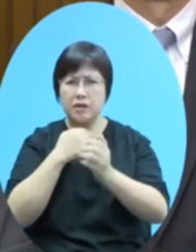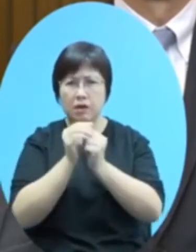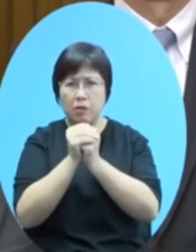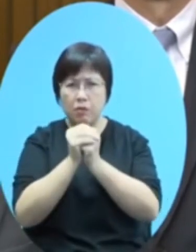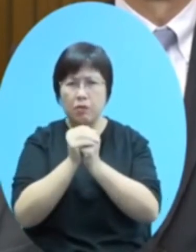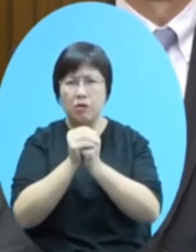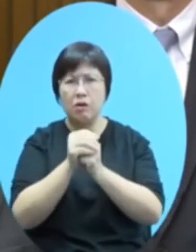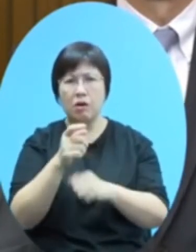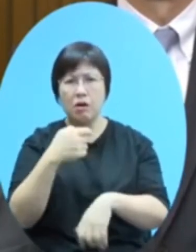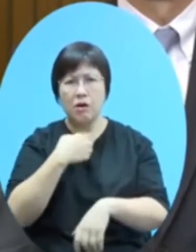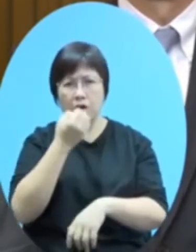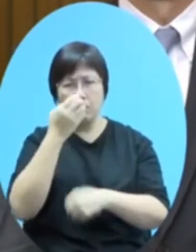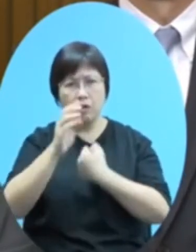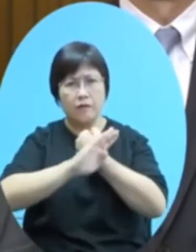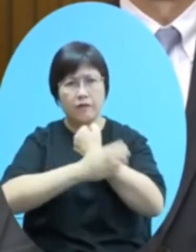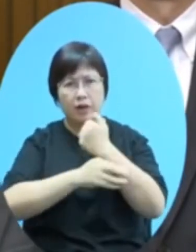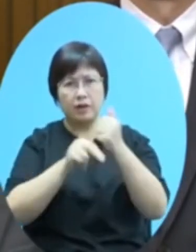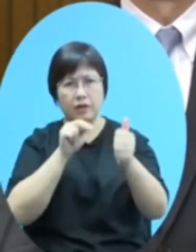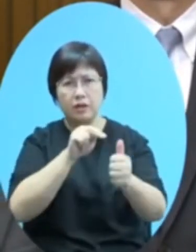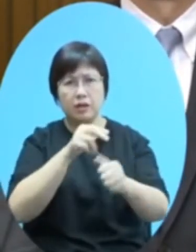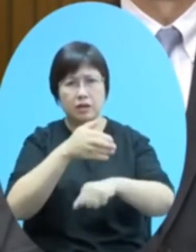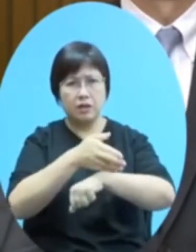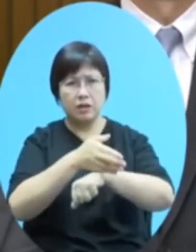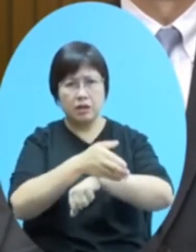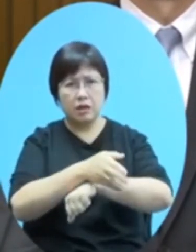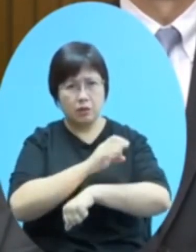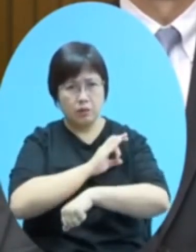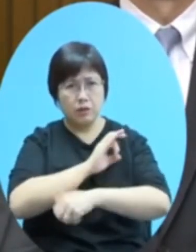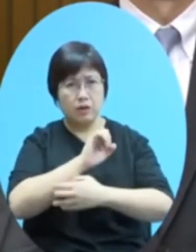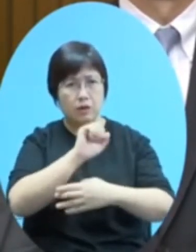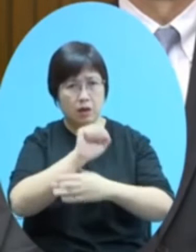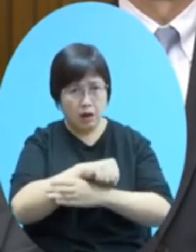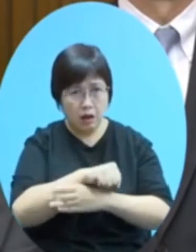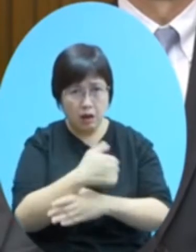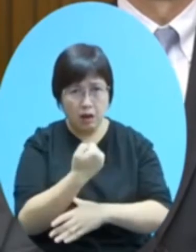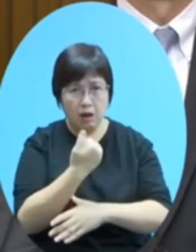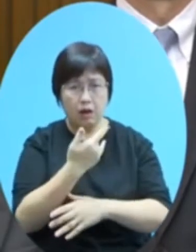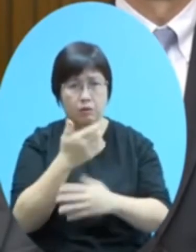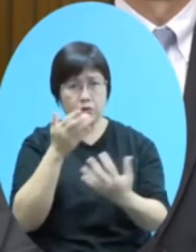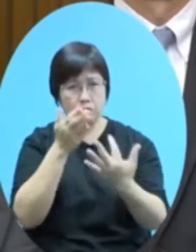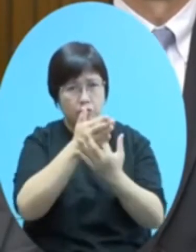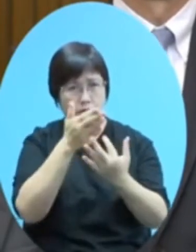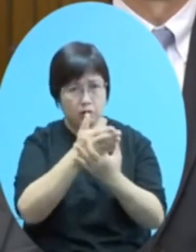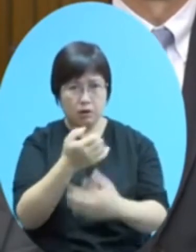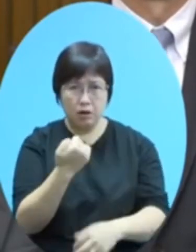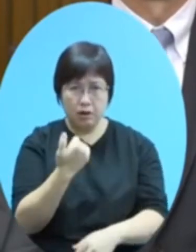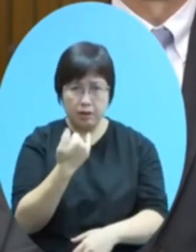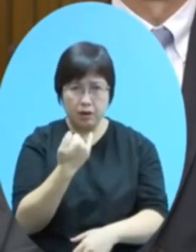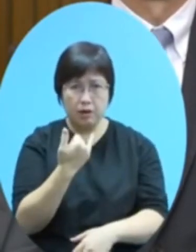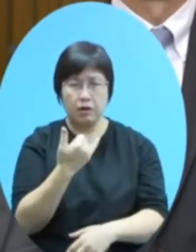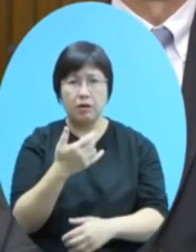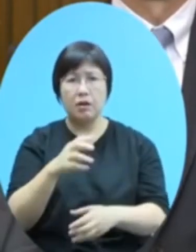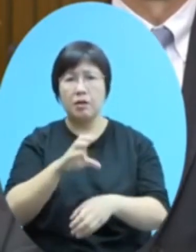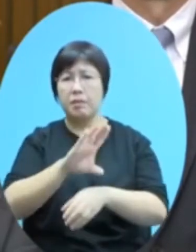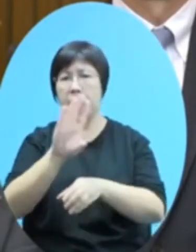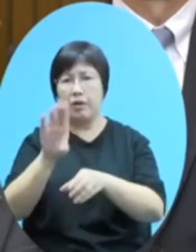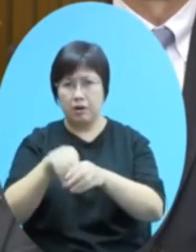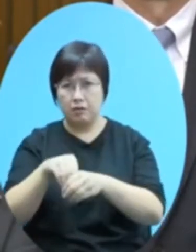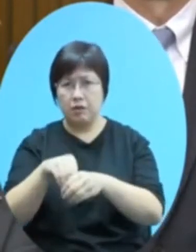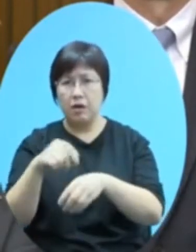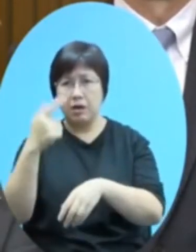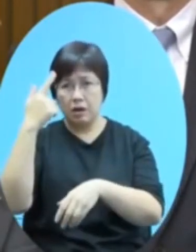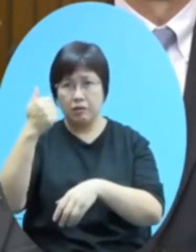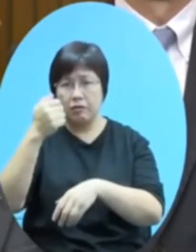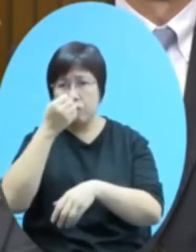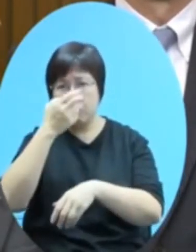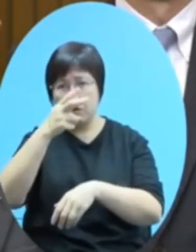我们香港一个法治的社会应该是认同甚至是争取呢？这个是包括希望特